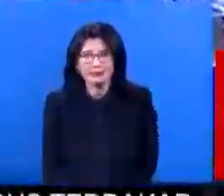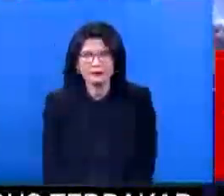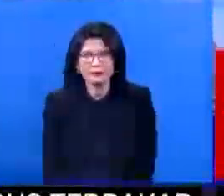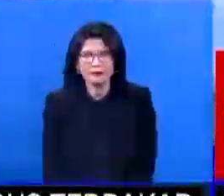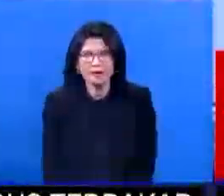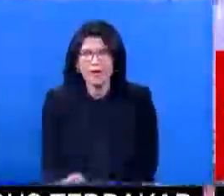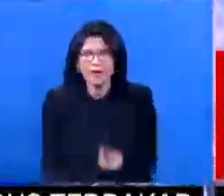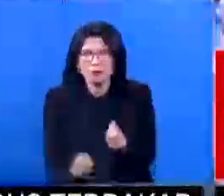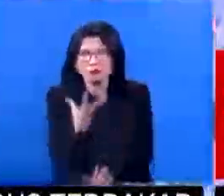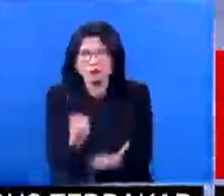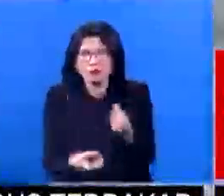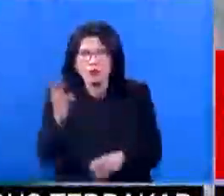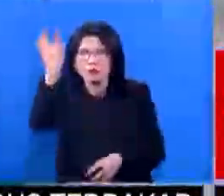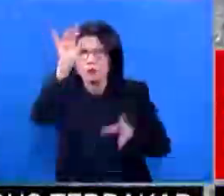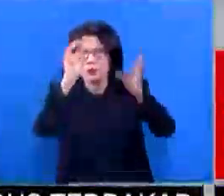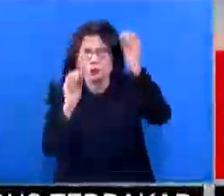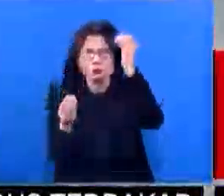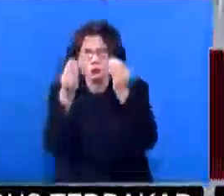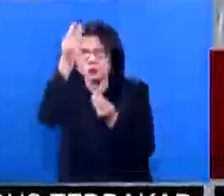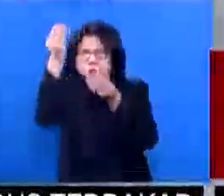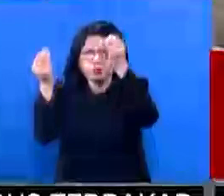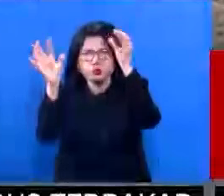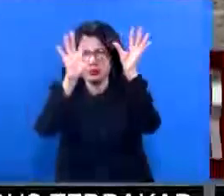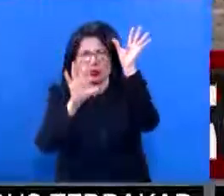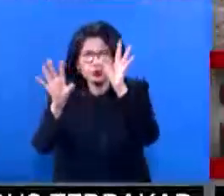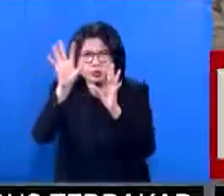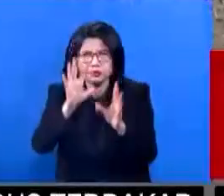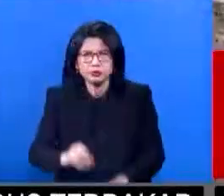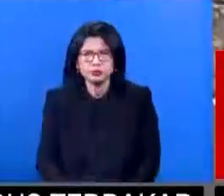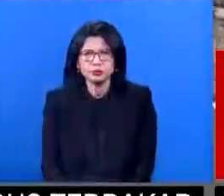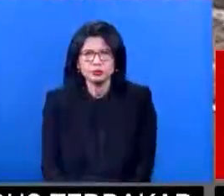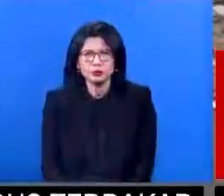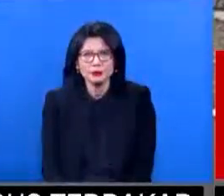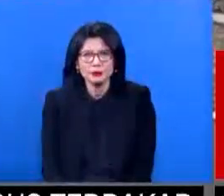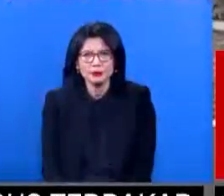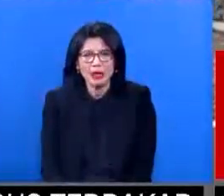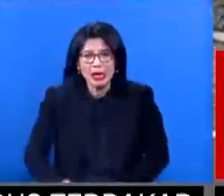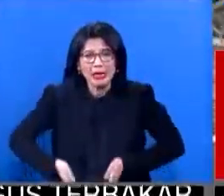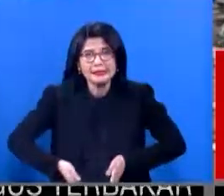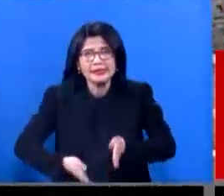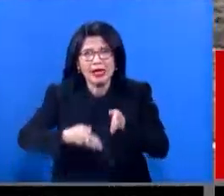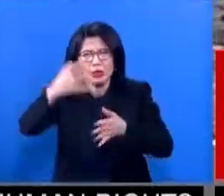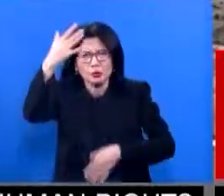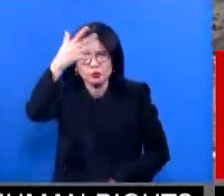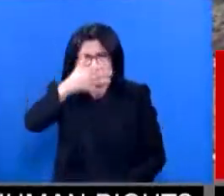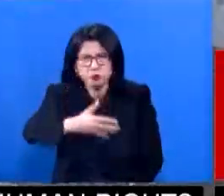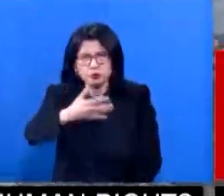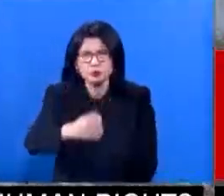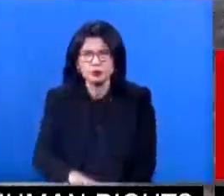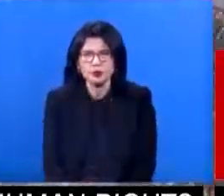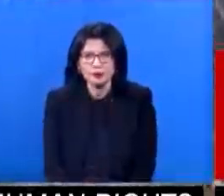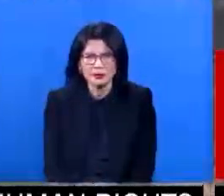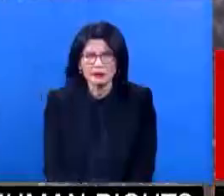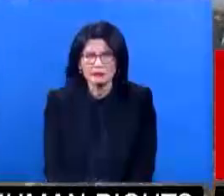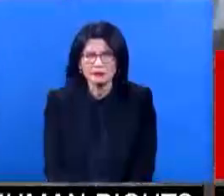Kepulan asap akibat kebakaran hutan di Taman Nasional Baluran menutup jalur pantura di kilometer 233